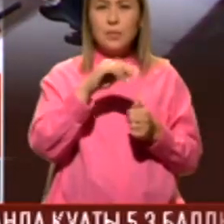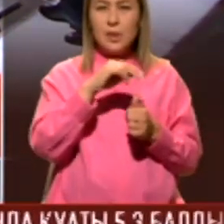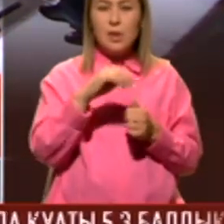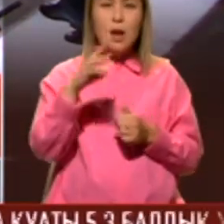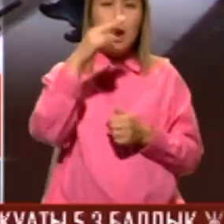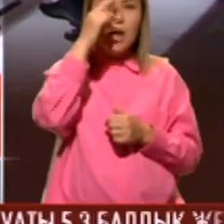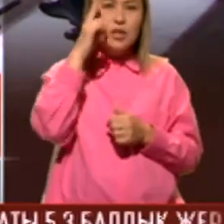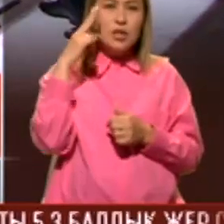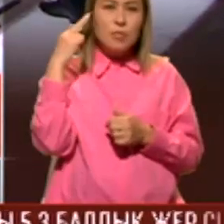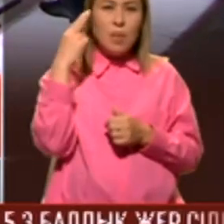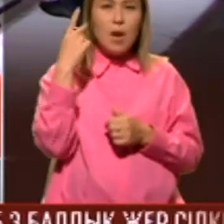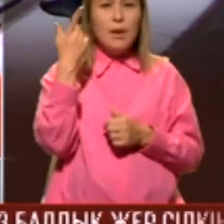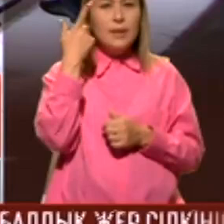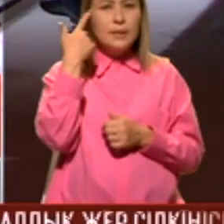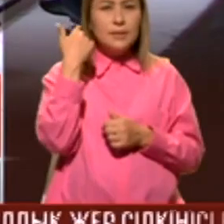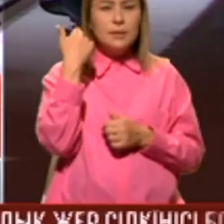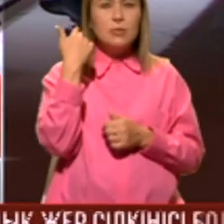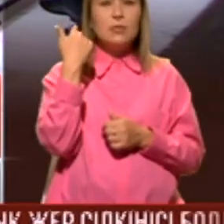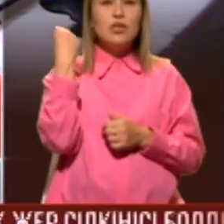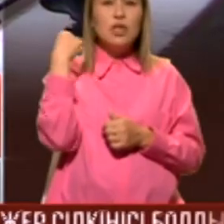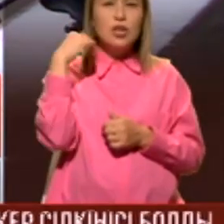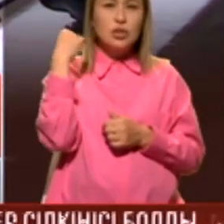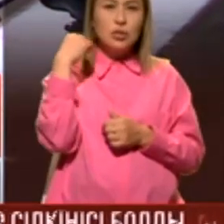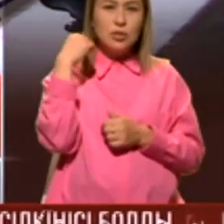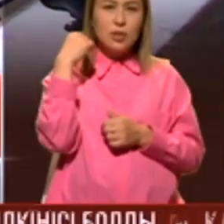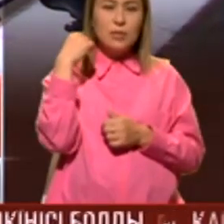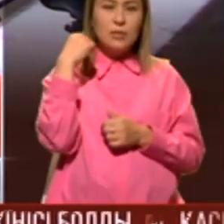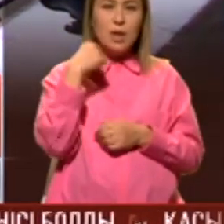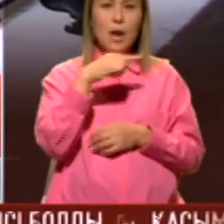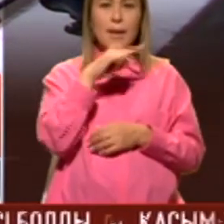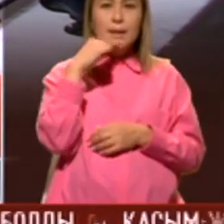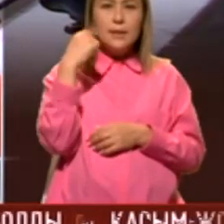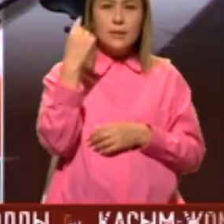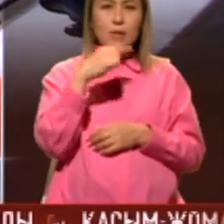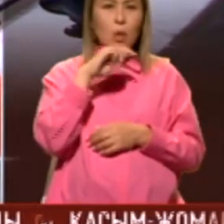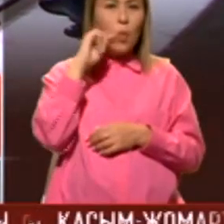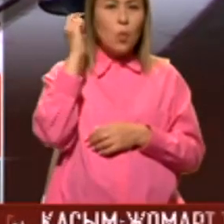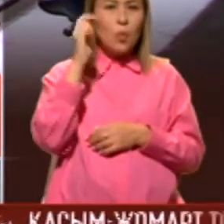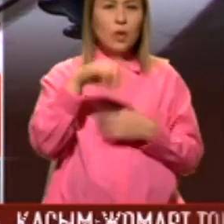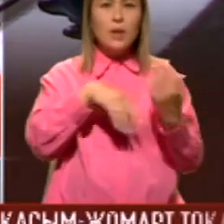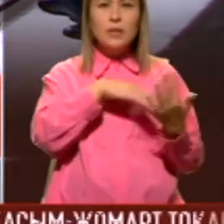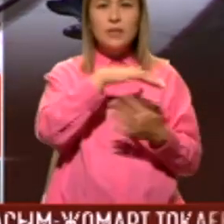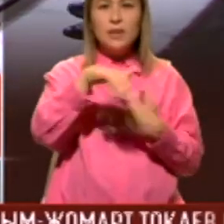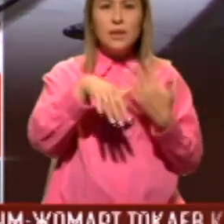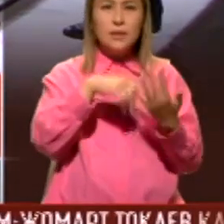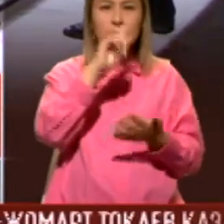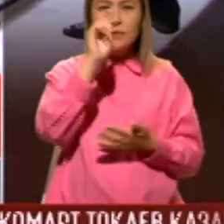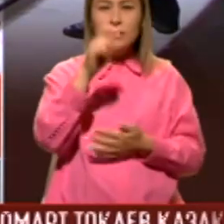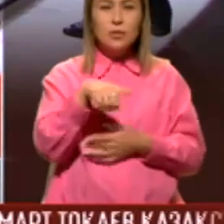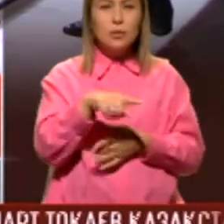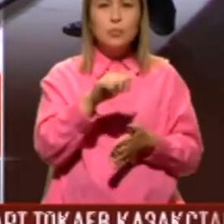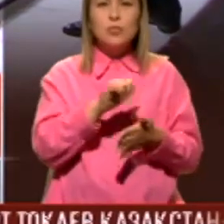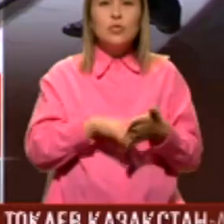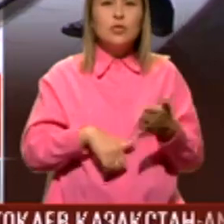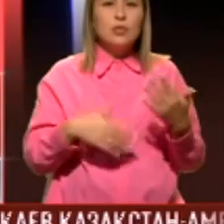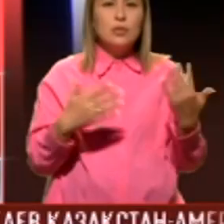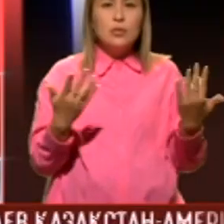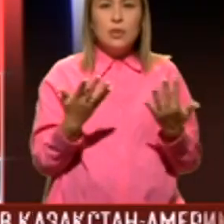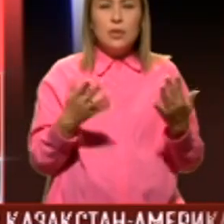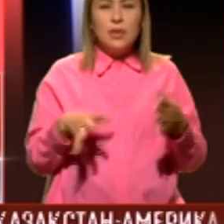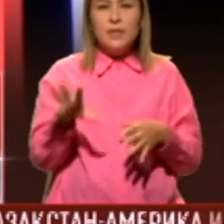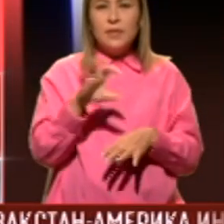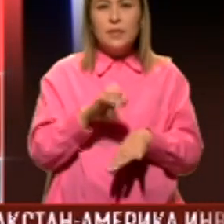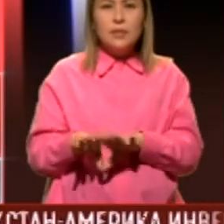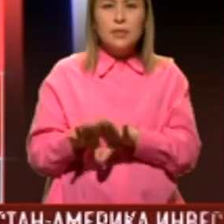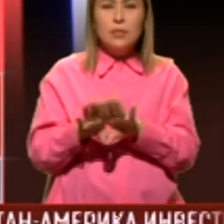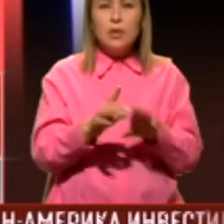Армения, Әзербайжан, Қырғызстан, Тәжікстан, Ресей, Украина, осы кикілжіңдердің бәрін не байланыстырады? Қалай ойлайсыздар? Амангелді